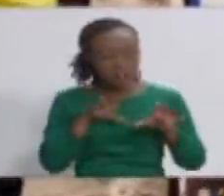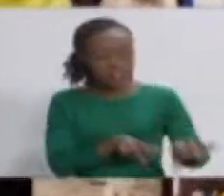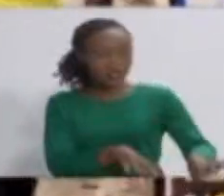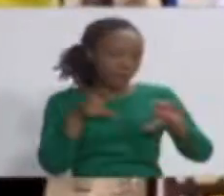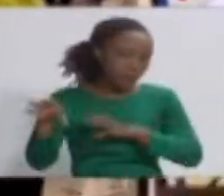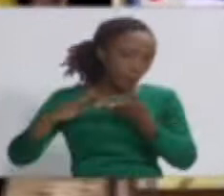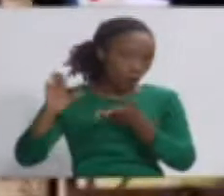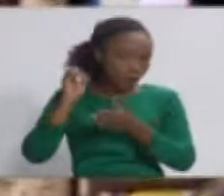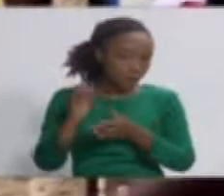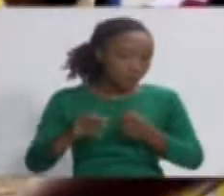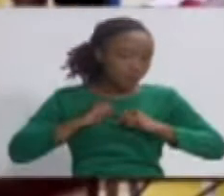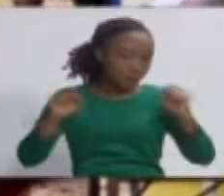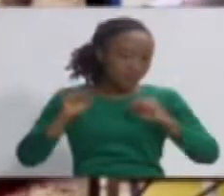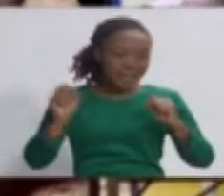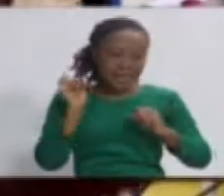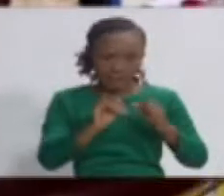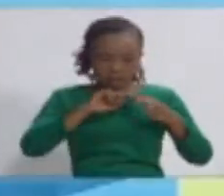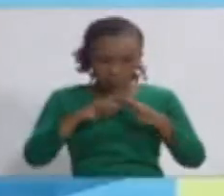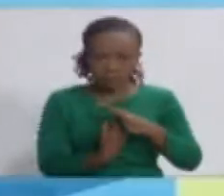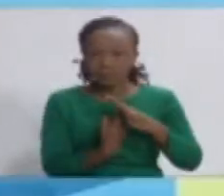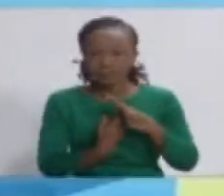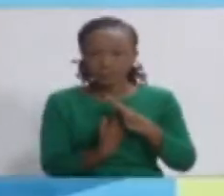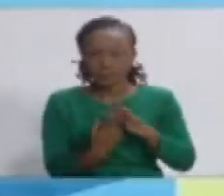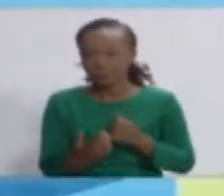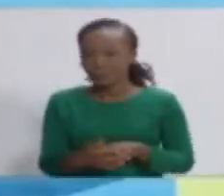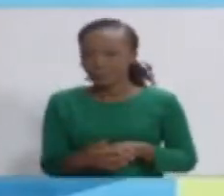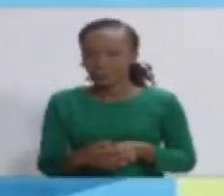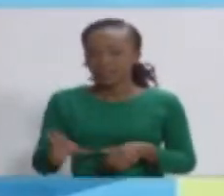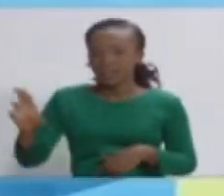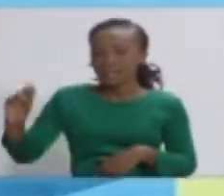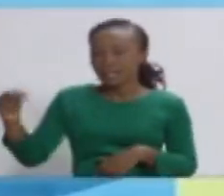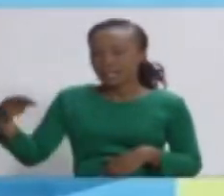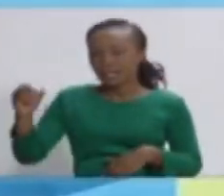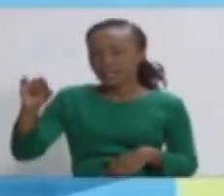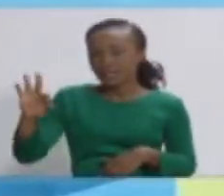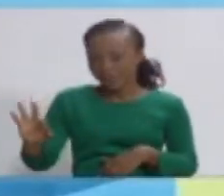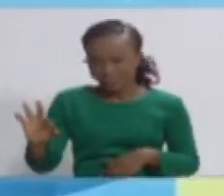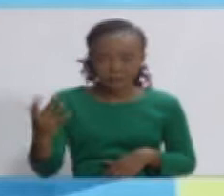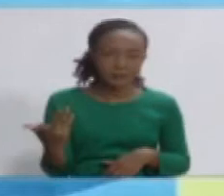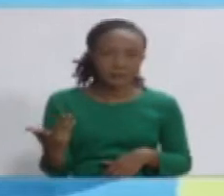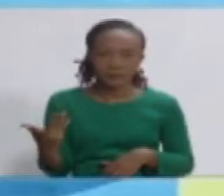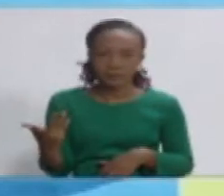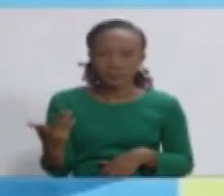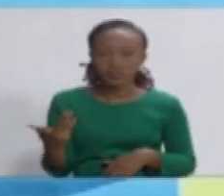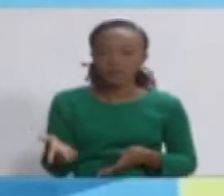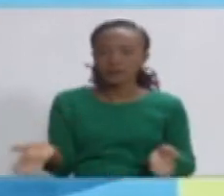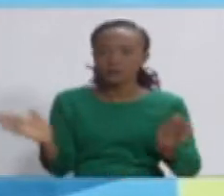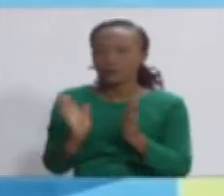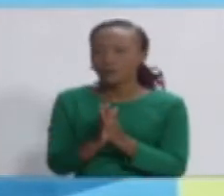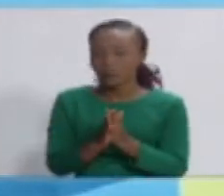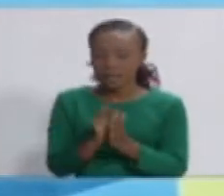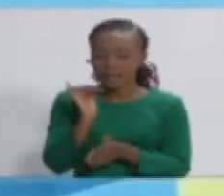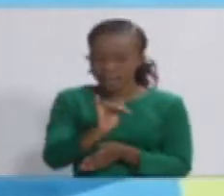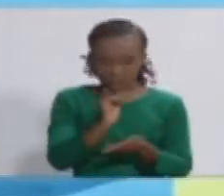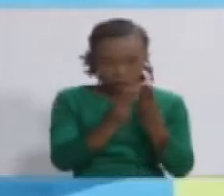pakubwa iwapo mgomo huu utangoa nanga. Mambo ya NHIF, bima ya NHIF, hapo